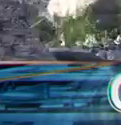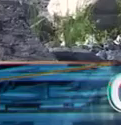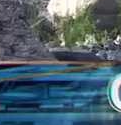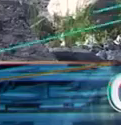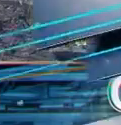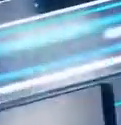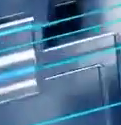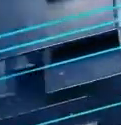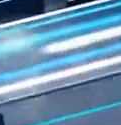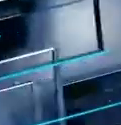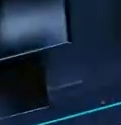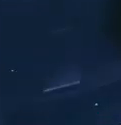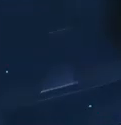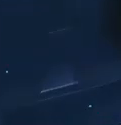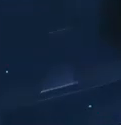обмелела.